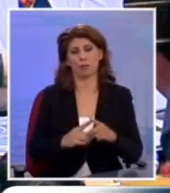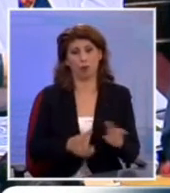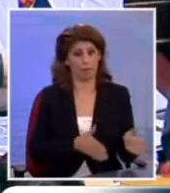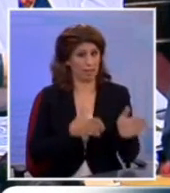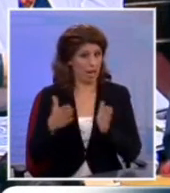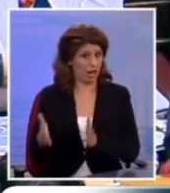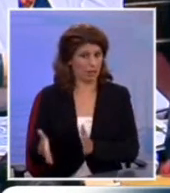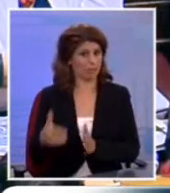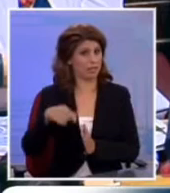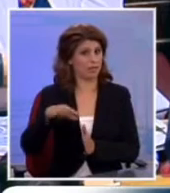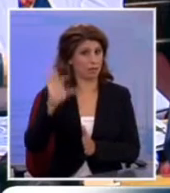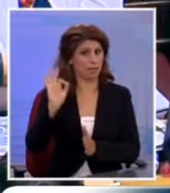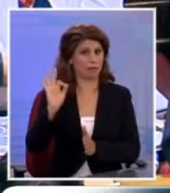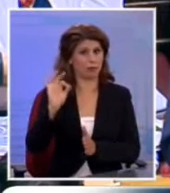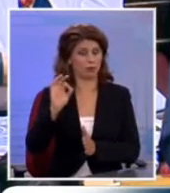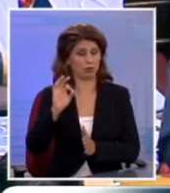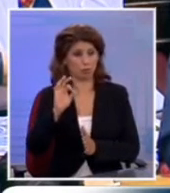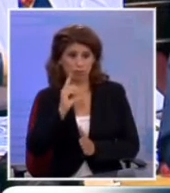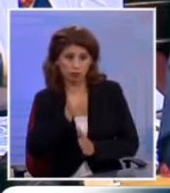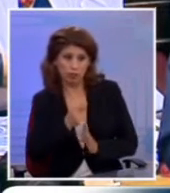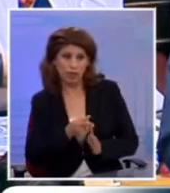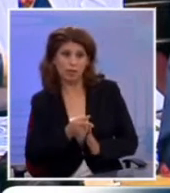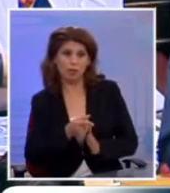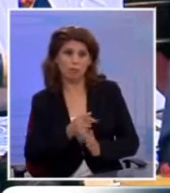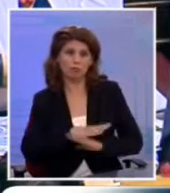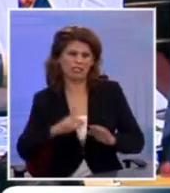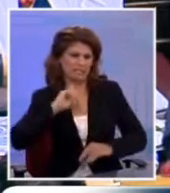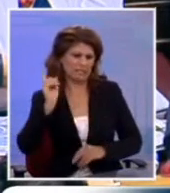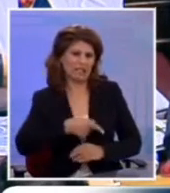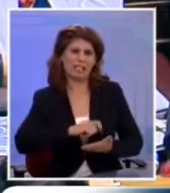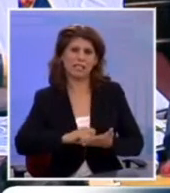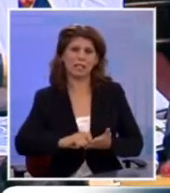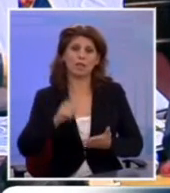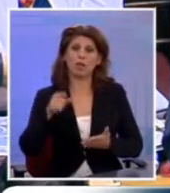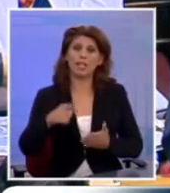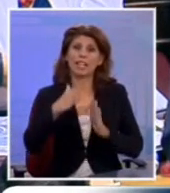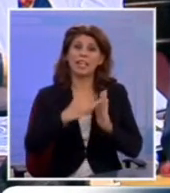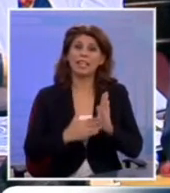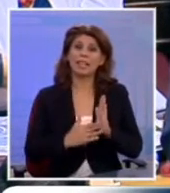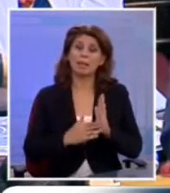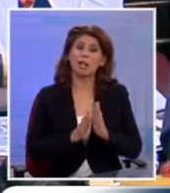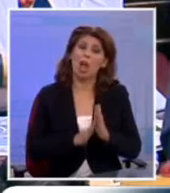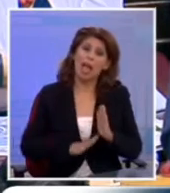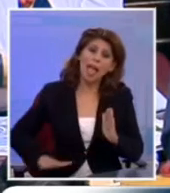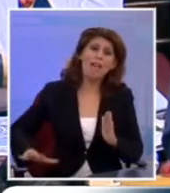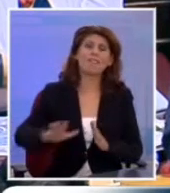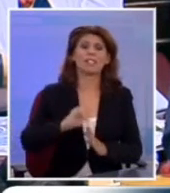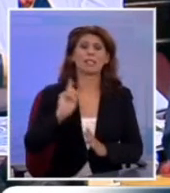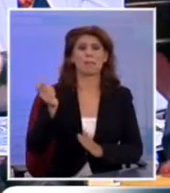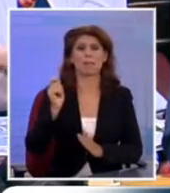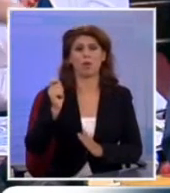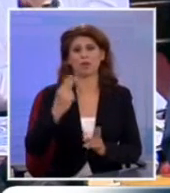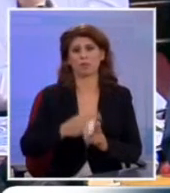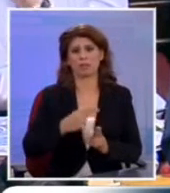Αντιθέτως, στην περίπτωση του κρινόμενου τελεσιγράφου πρόκειται για κείμενο ευρύτερης πολιτικής